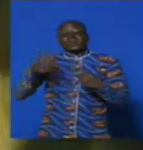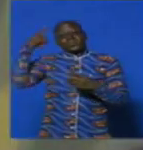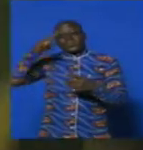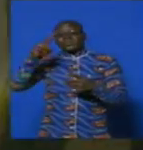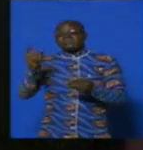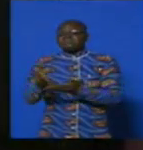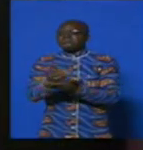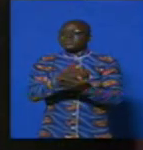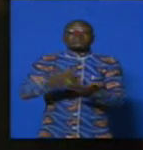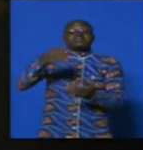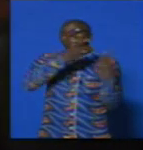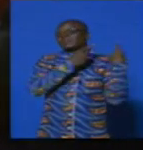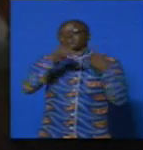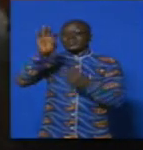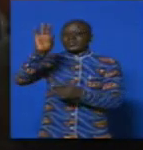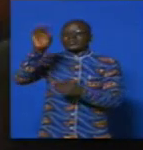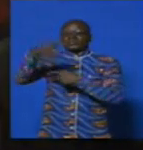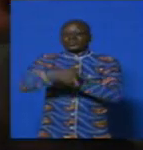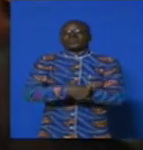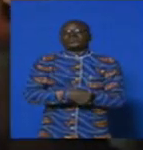9 jours.